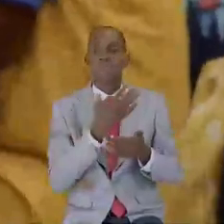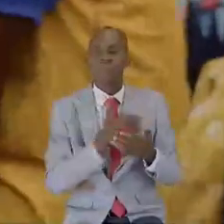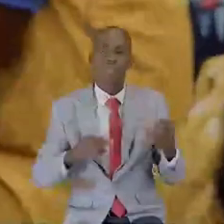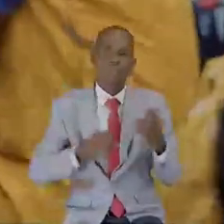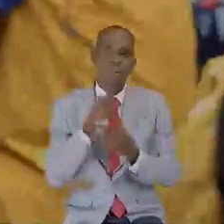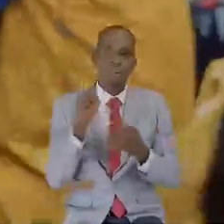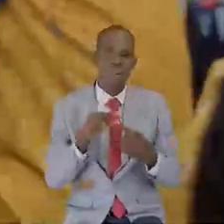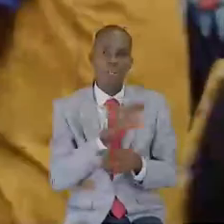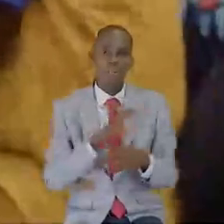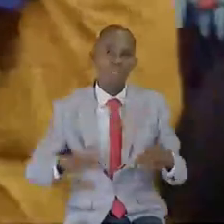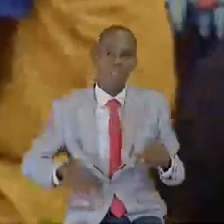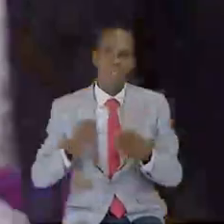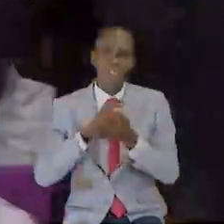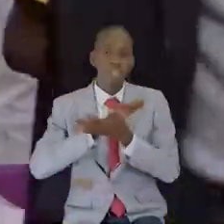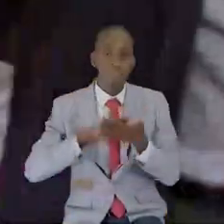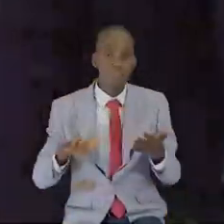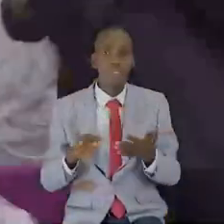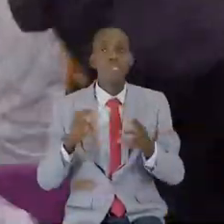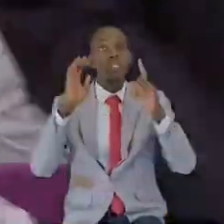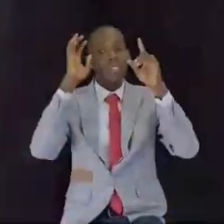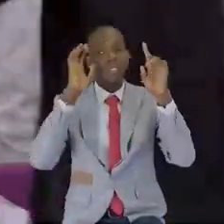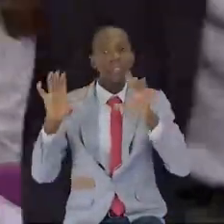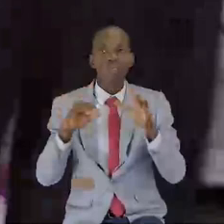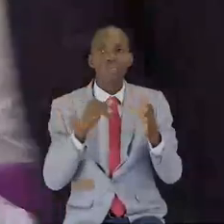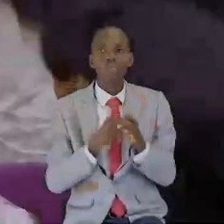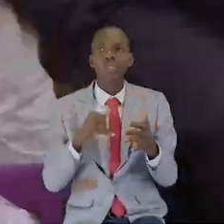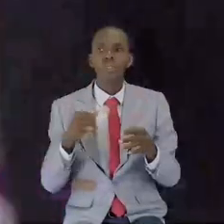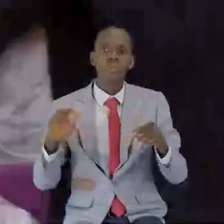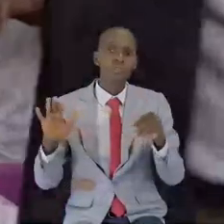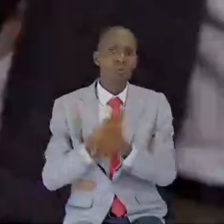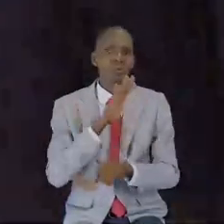Et quand Christ sanctifie, il le fait entièrement.